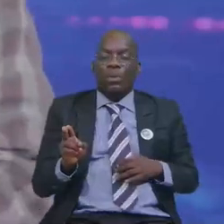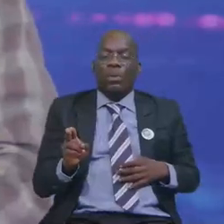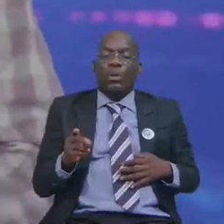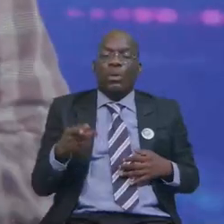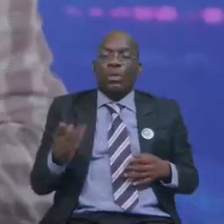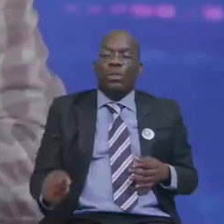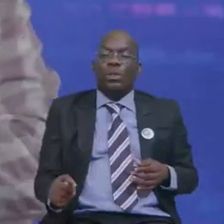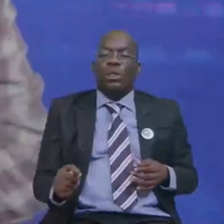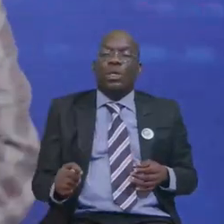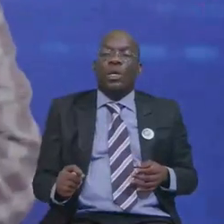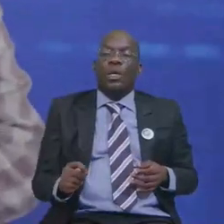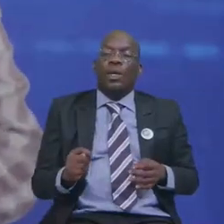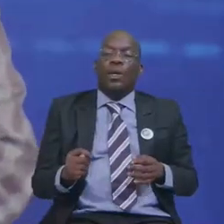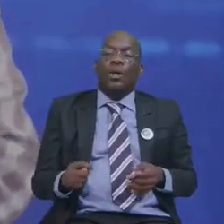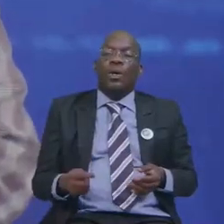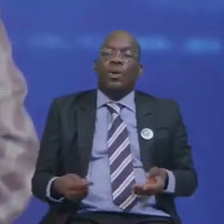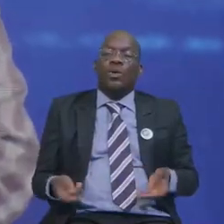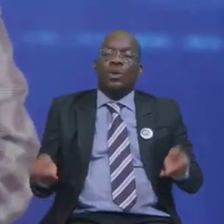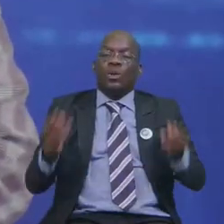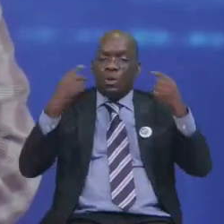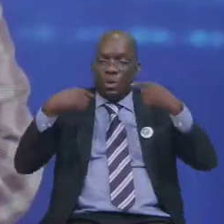le trajectoire du succès indéniable